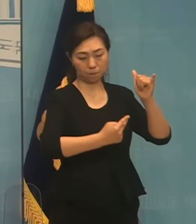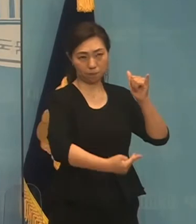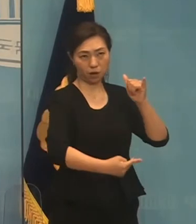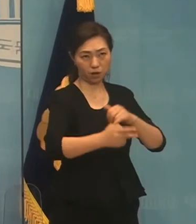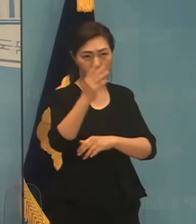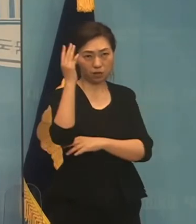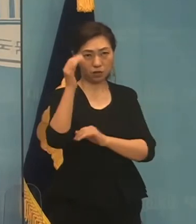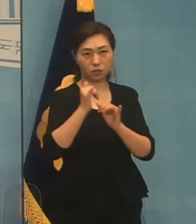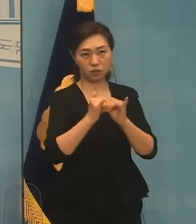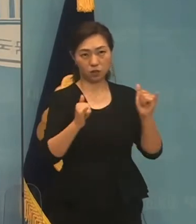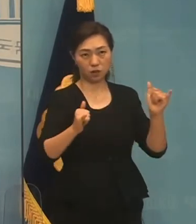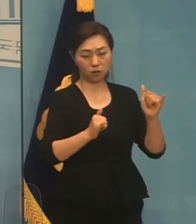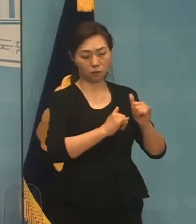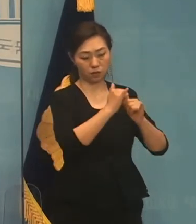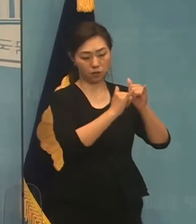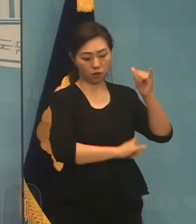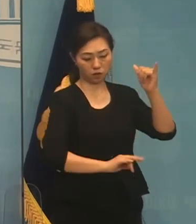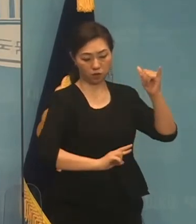왜곡한 역사를